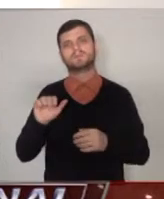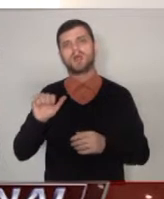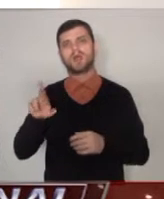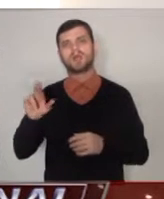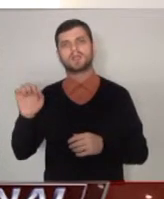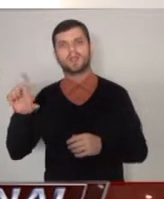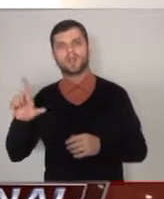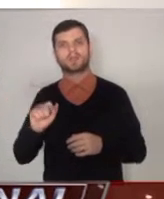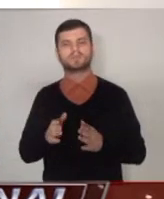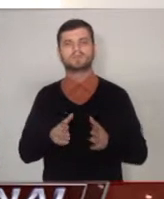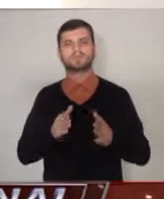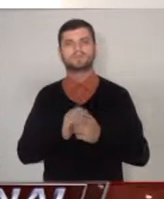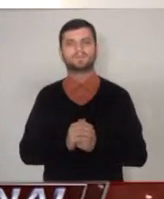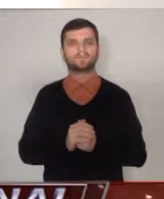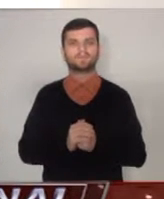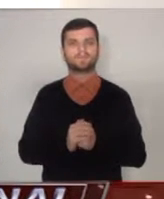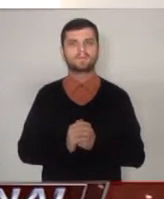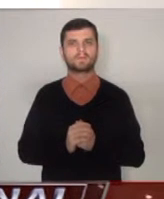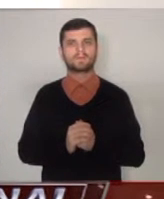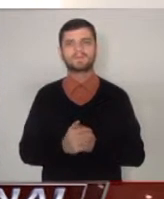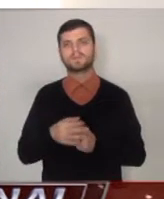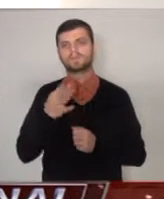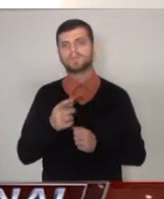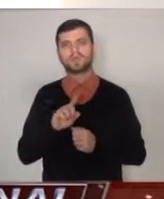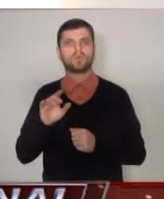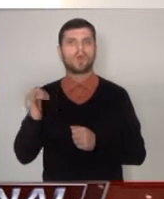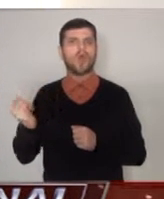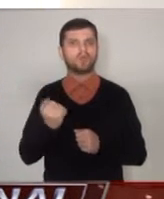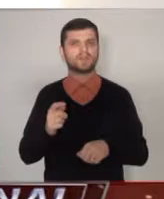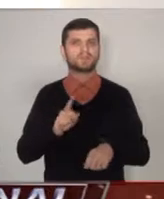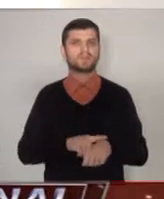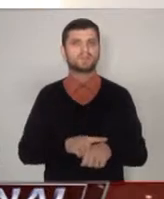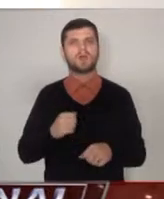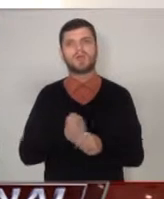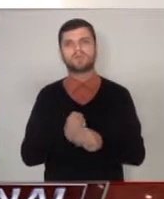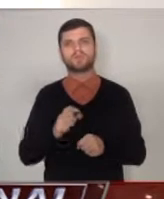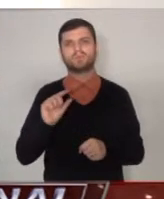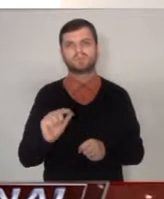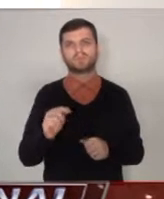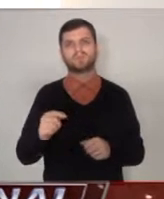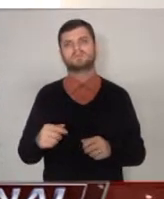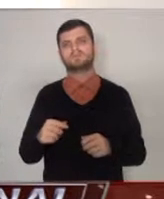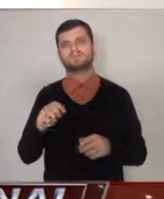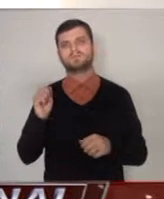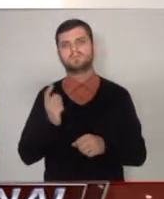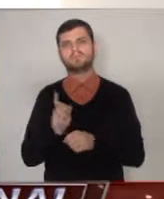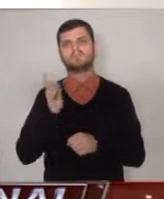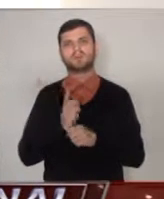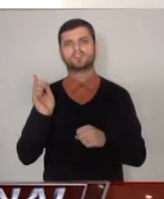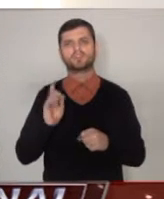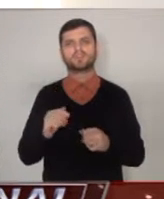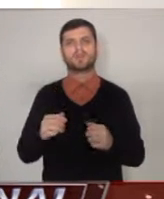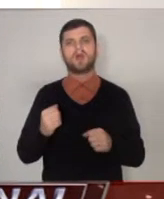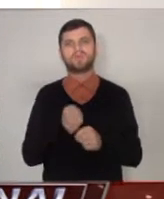Giurgiu. Nu au venit la timp să execute lucrările, au venit, au executat cam în bătaie de joc, au turnat primul strat